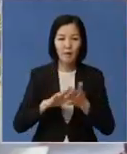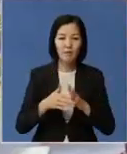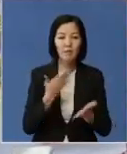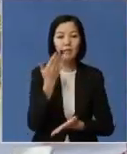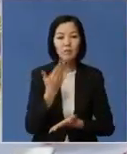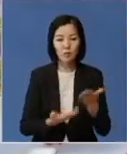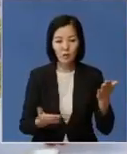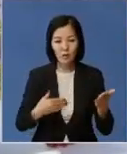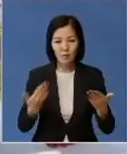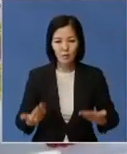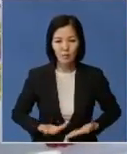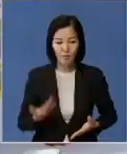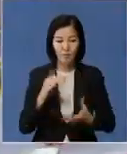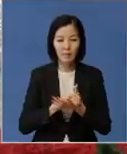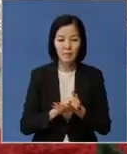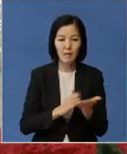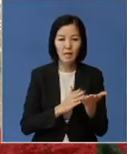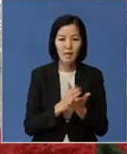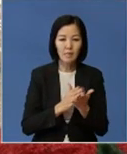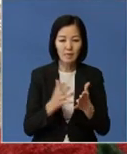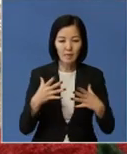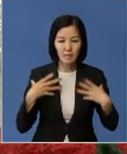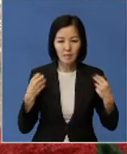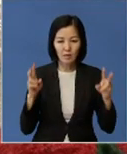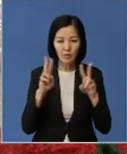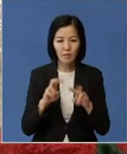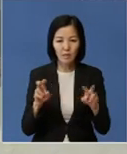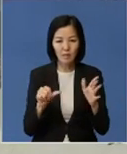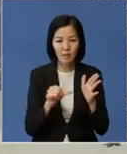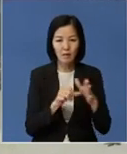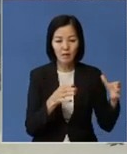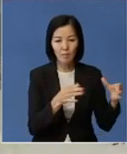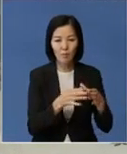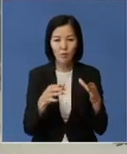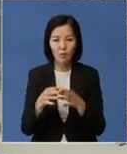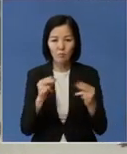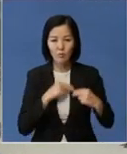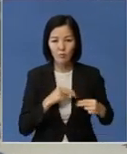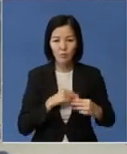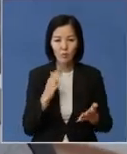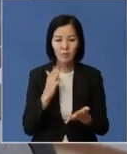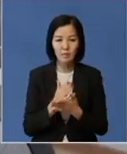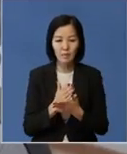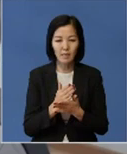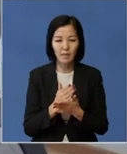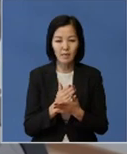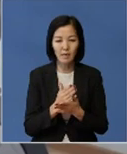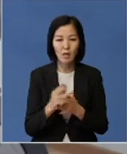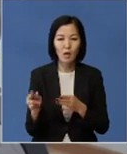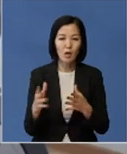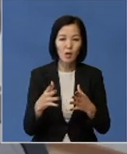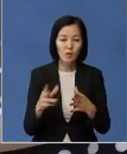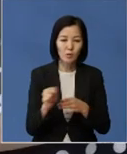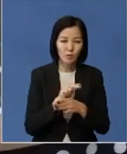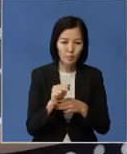тіршілігімен танысты. Жалпы орталықта ардагерлердің денсаулығын тексеретін 6 бөлім жұмыс істейді. Сенсорлық, жанды бұрыш, шөппен емдеу,